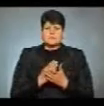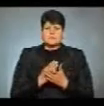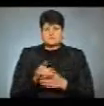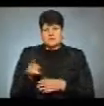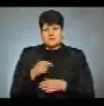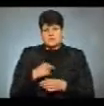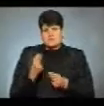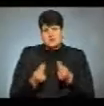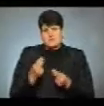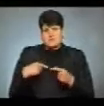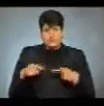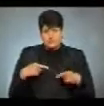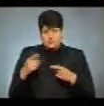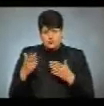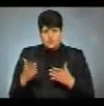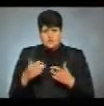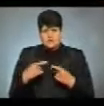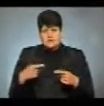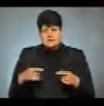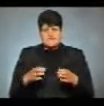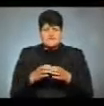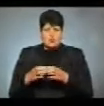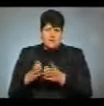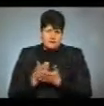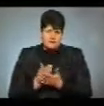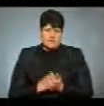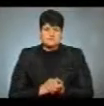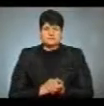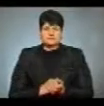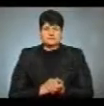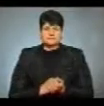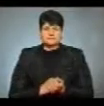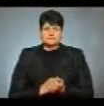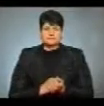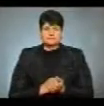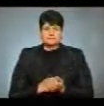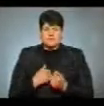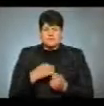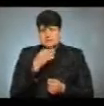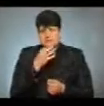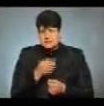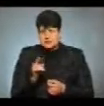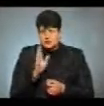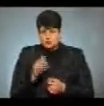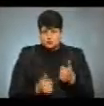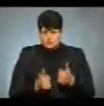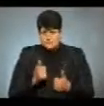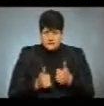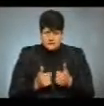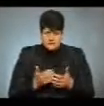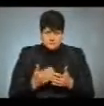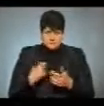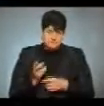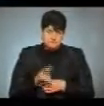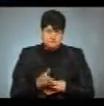там граємо футбол, там всякі ще факультативи. І ну, нам сказали, що будуть змагання ці, та й